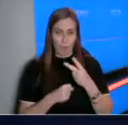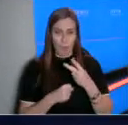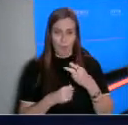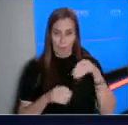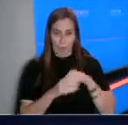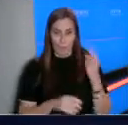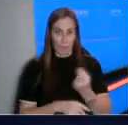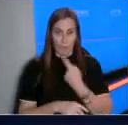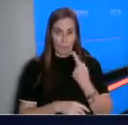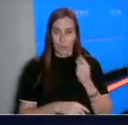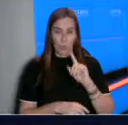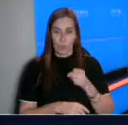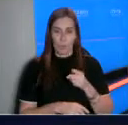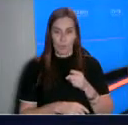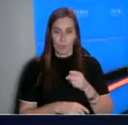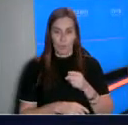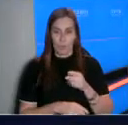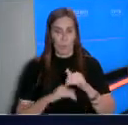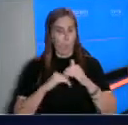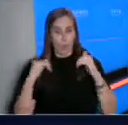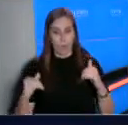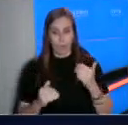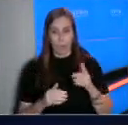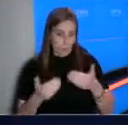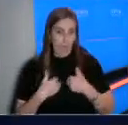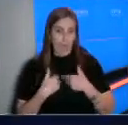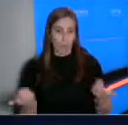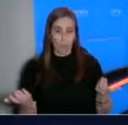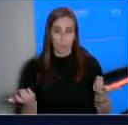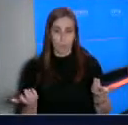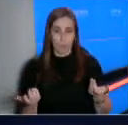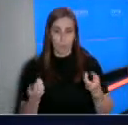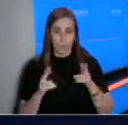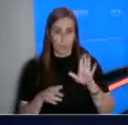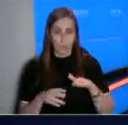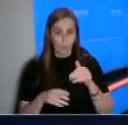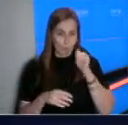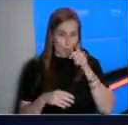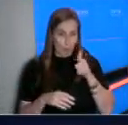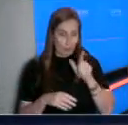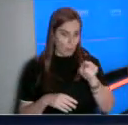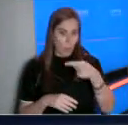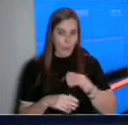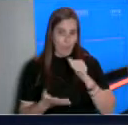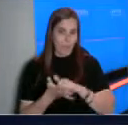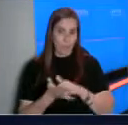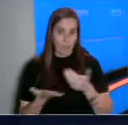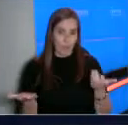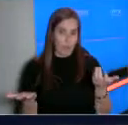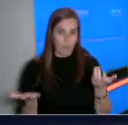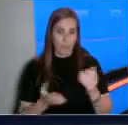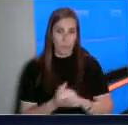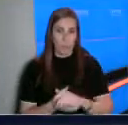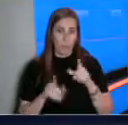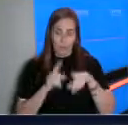חלק מאיתנו, הם לא צריכים לשבת ולהיות מופרדים. הם אנחנו. הם אנחנו, כן. הם יכולים להיות גם אחר מחרתיים, אני או אתה, חס וחלילה.